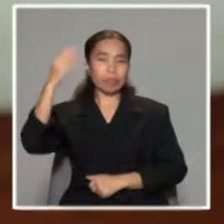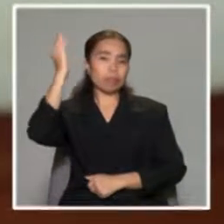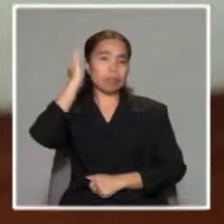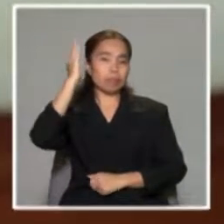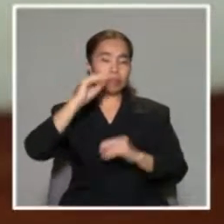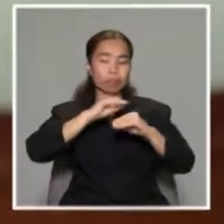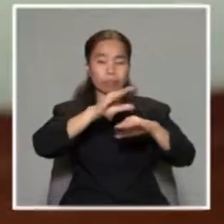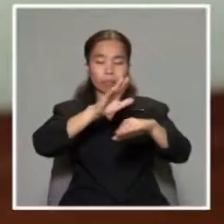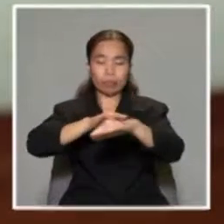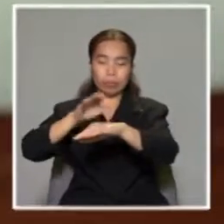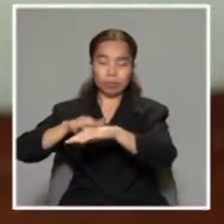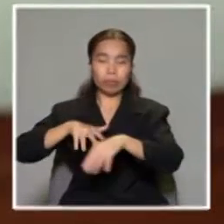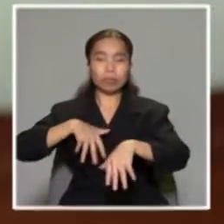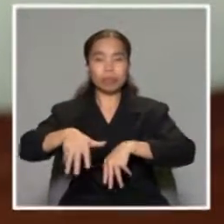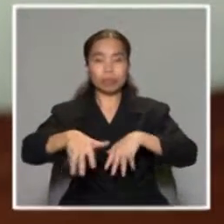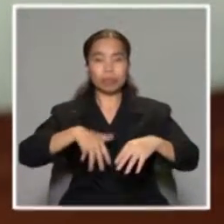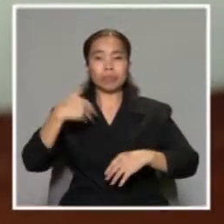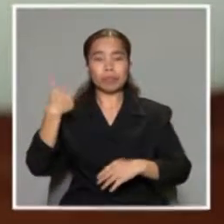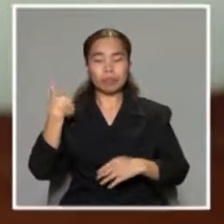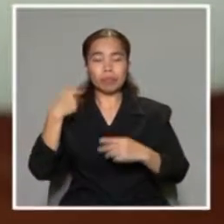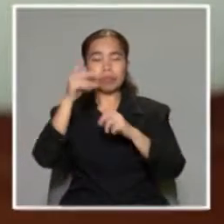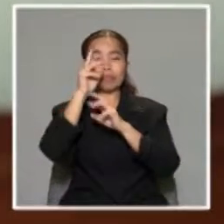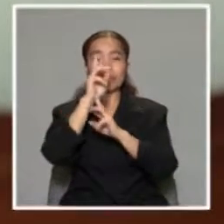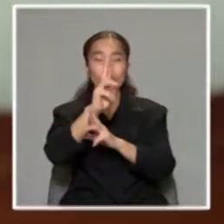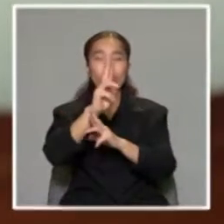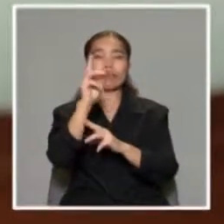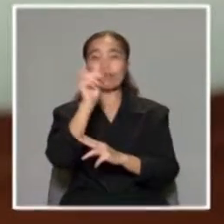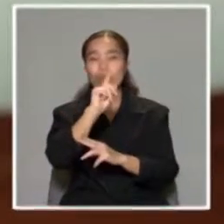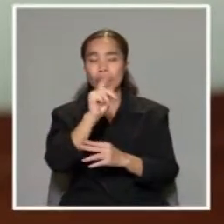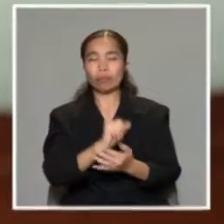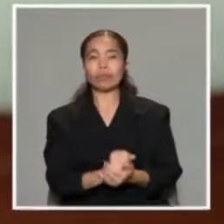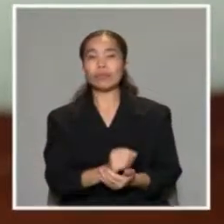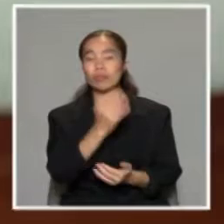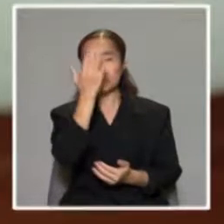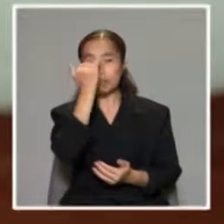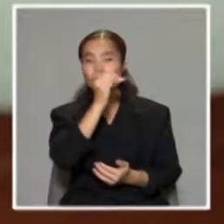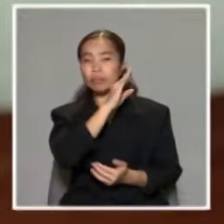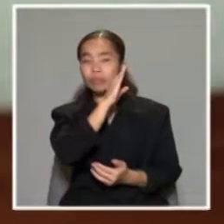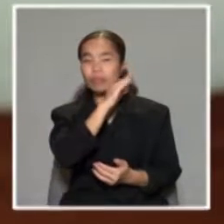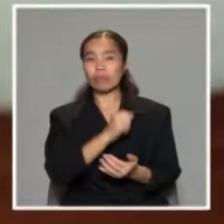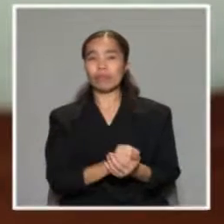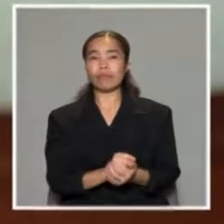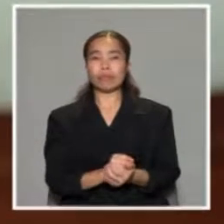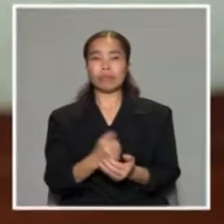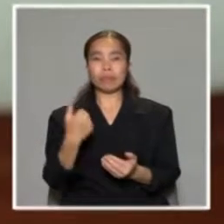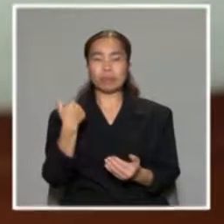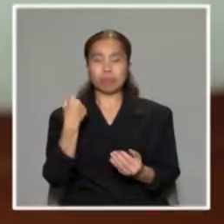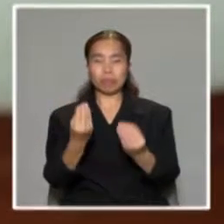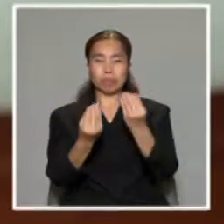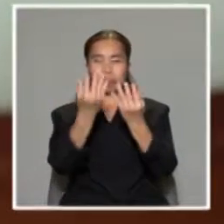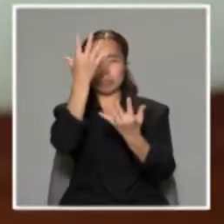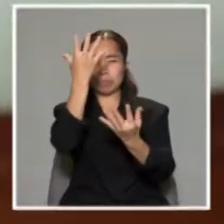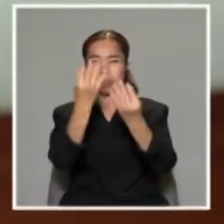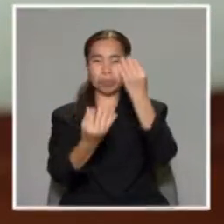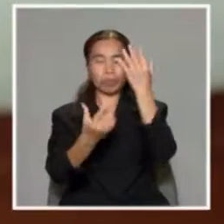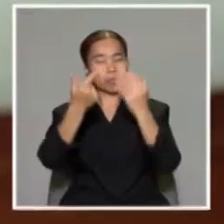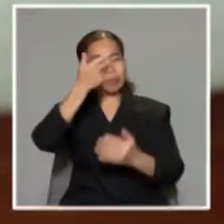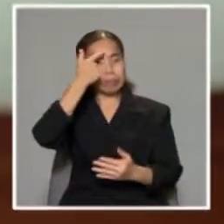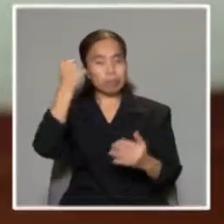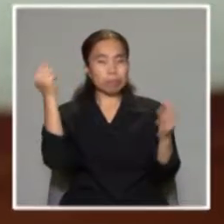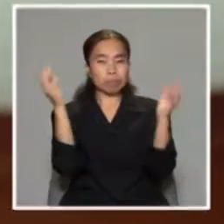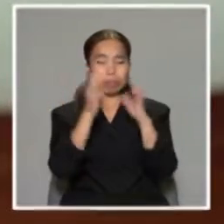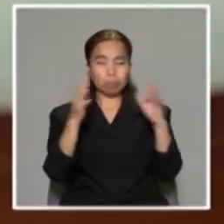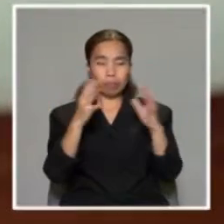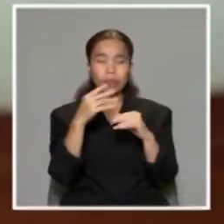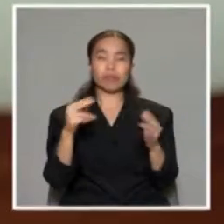ครับสิ่งที่ต้องเฝ้าระวังก็คือว่าถ้าหากว่าระดับสารตัวนี้เนี่ยสูงขึ้นการที่จะต้อง